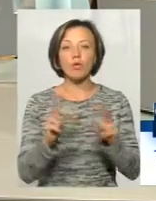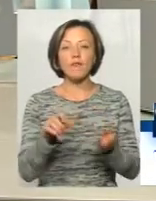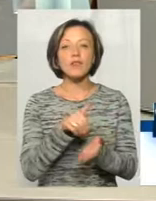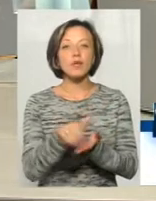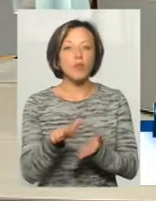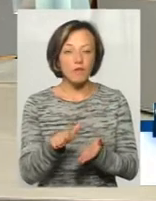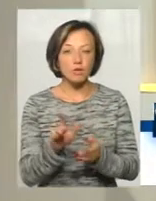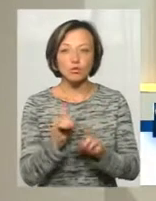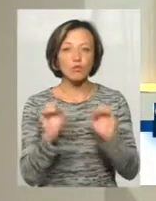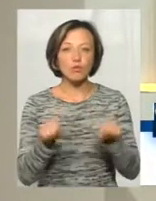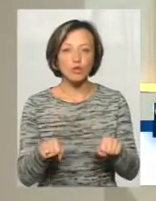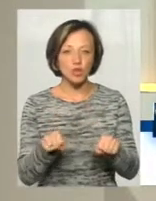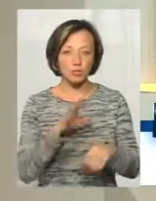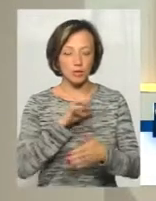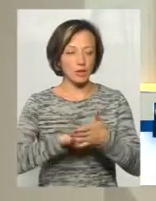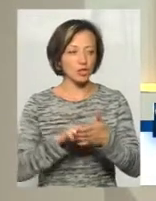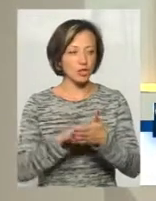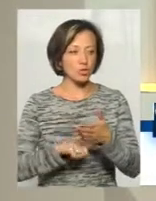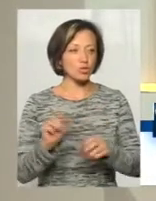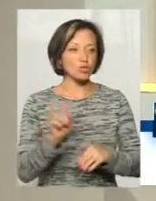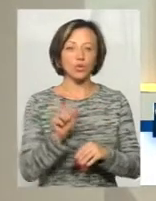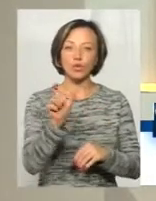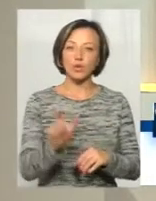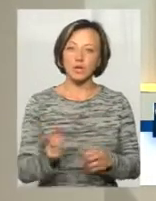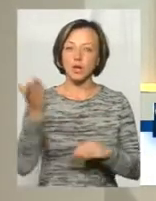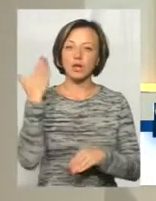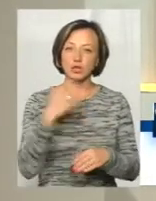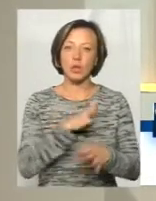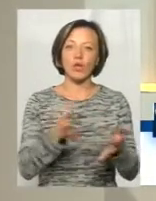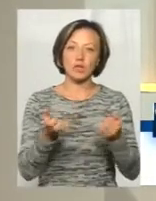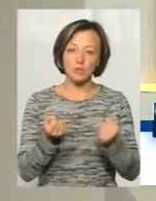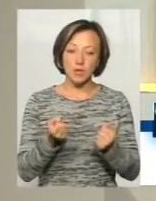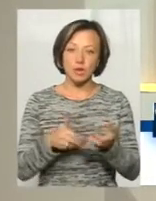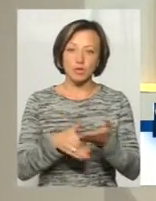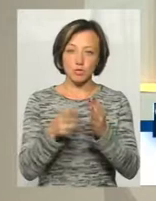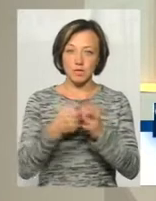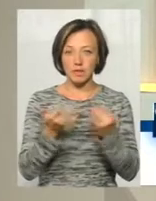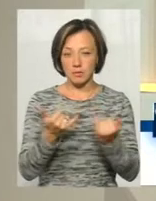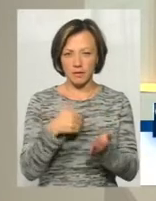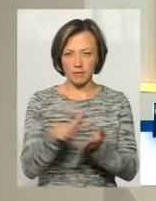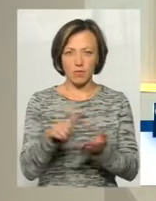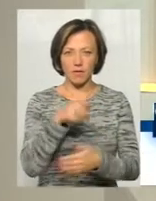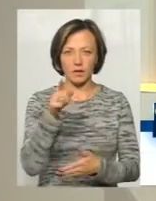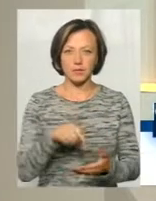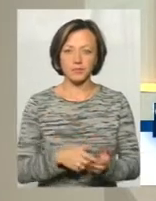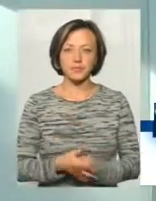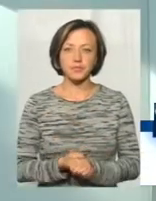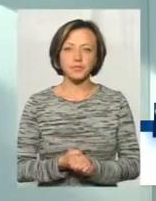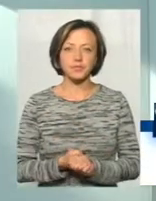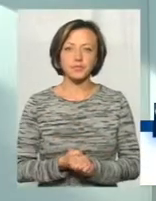відмовлять. Що може стати причиною того, що людині, яка раніше отримувала субсидію, тепер відмовлять? Ну,